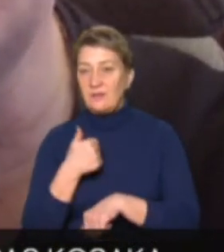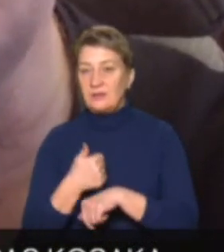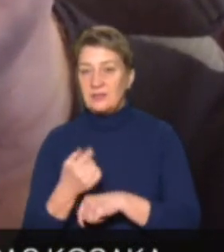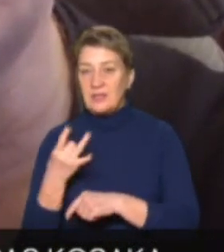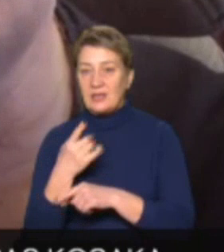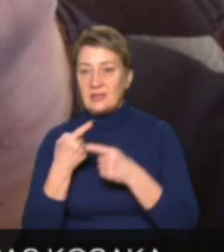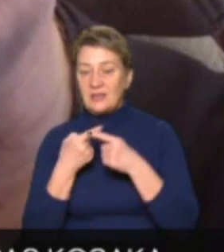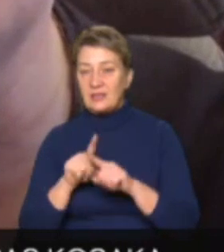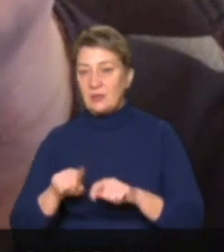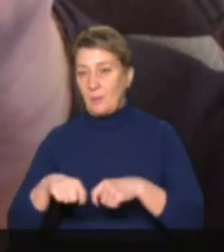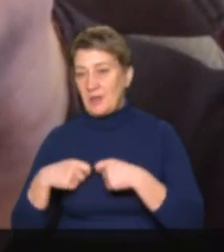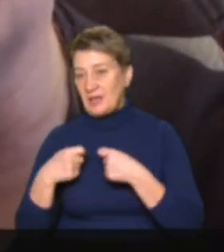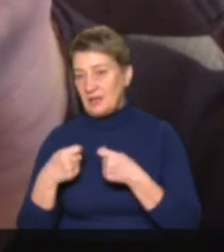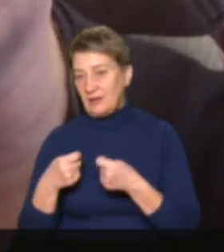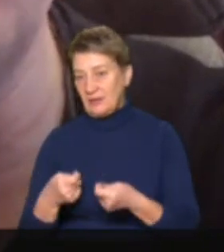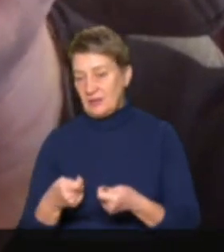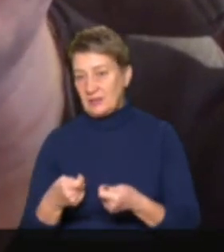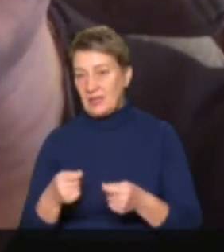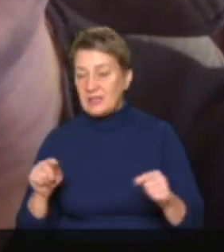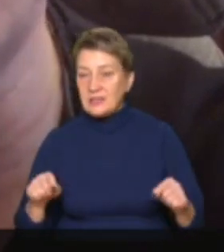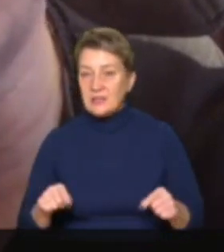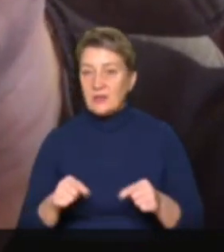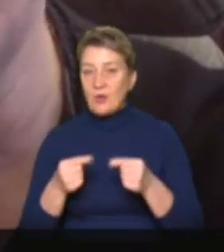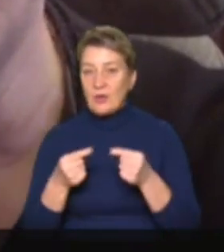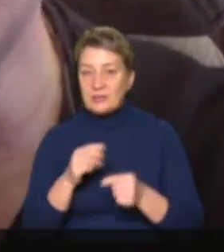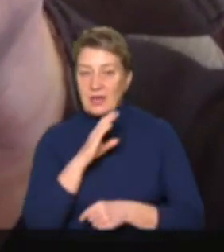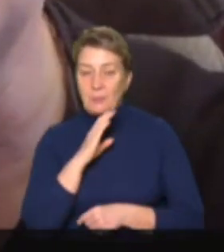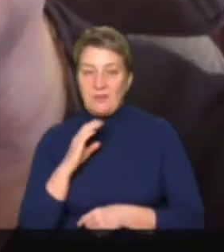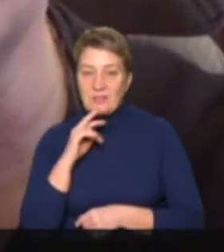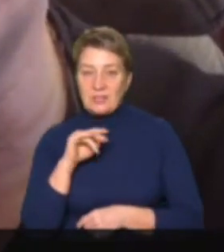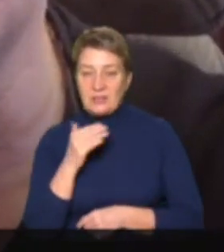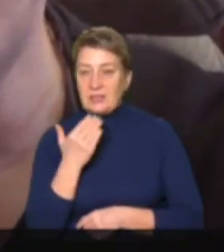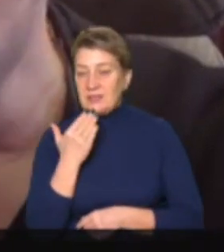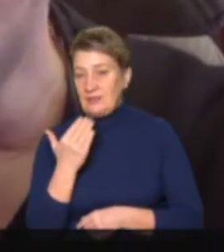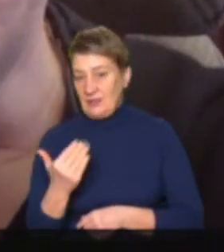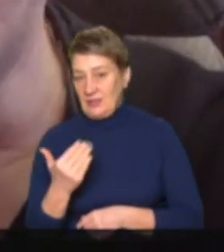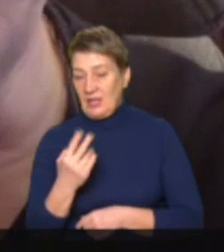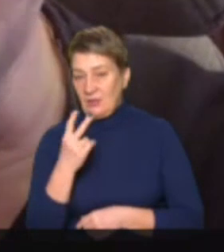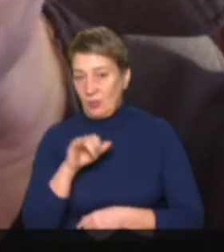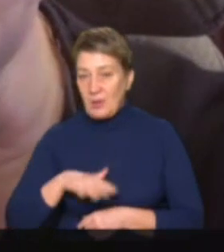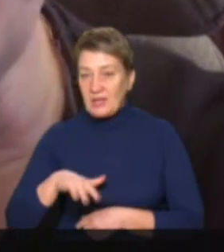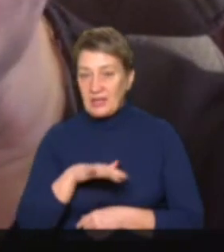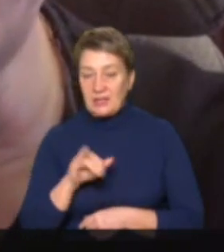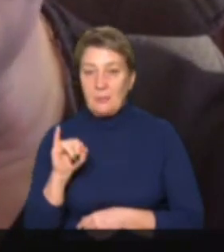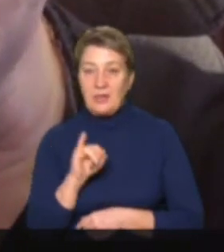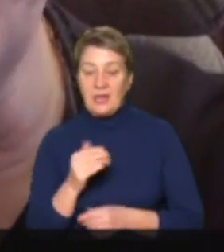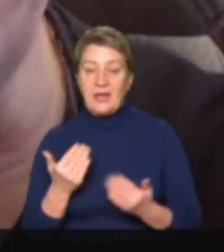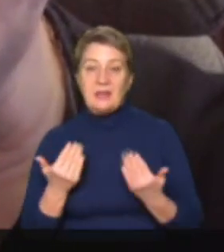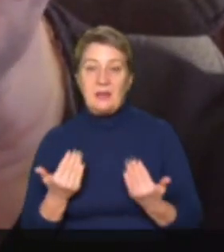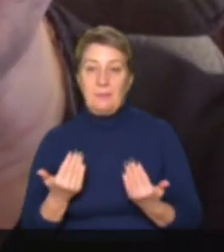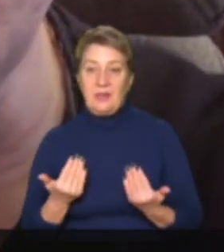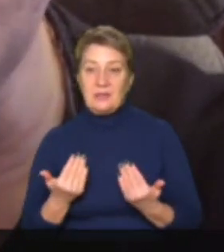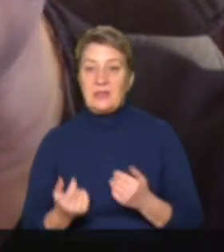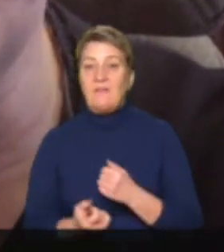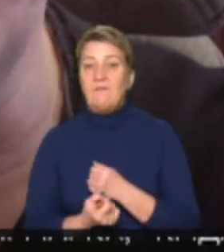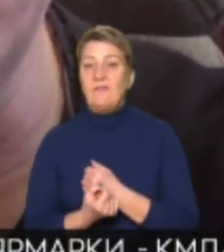технології передавалися чи створювалися в Північній Кореї завдяки цим двом країнам. А тепер